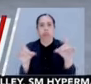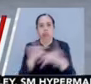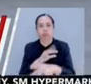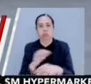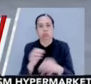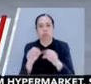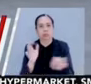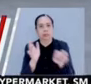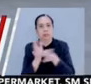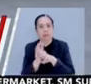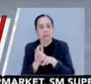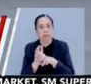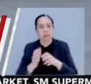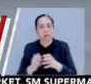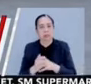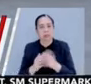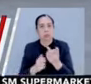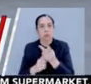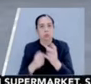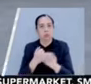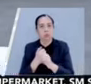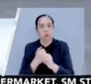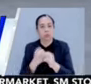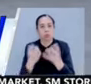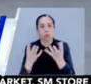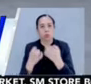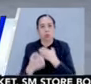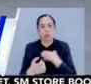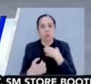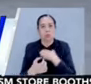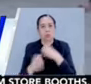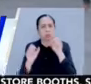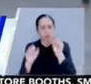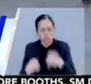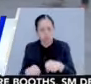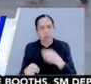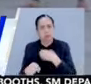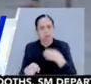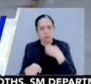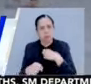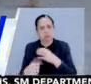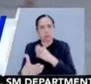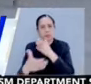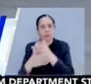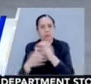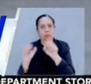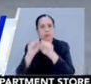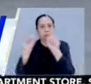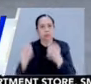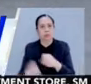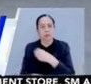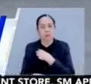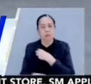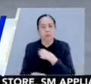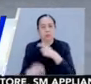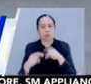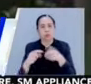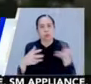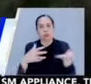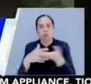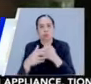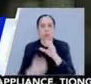mga pasahero ng dalawang jeep ay gustong magreklamo, ay maaari silang pumunta sa istasyon ng pulisya para magsampa ng